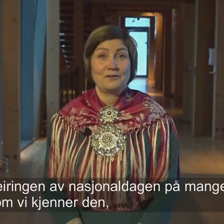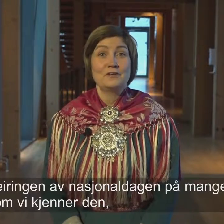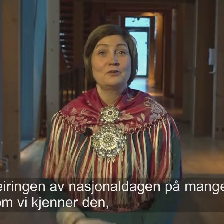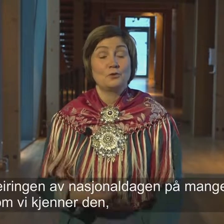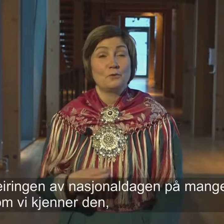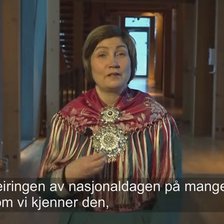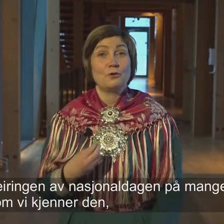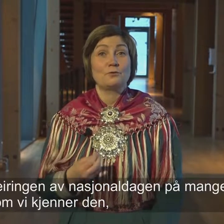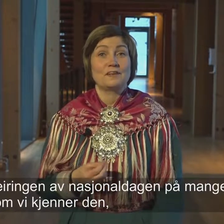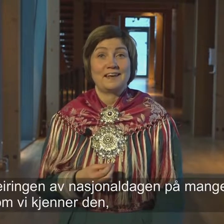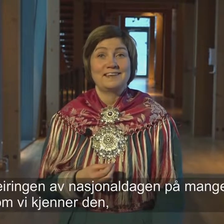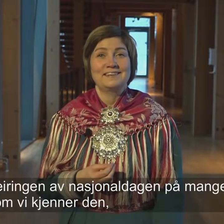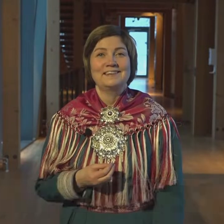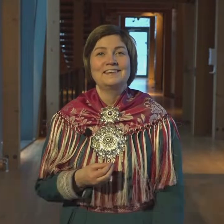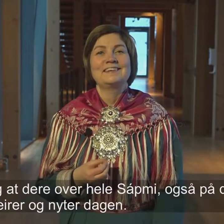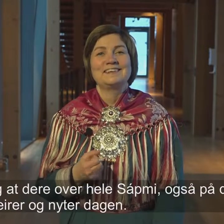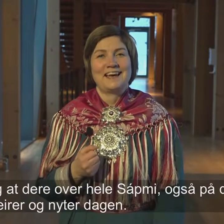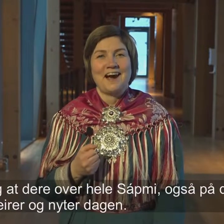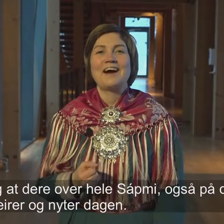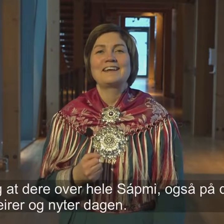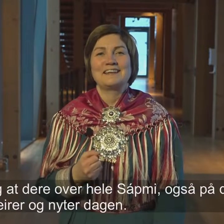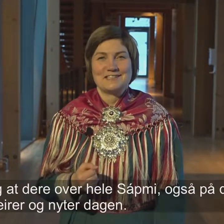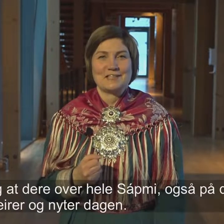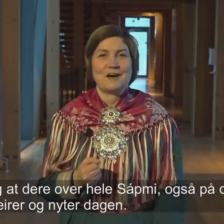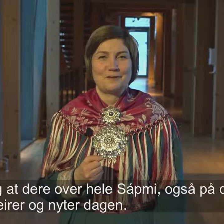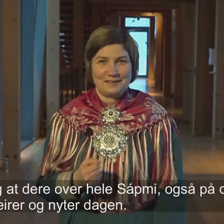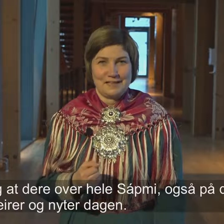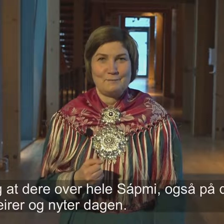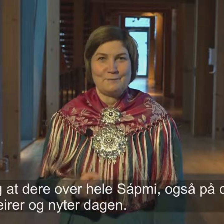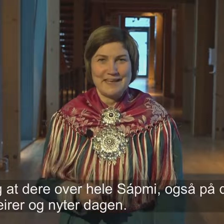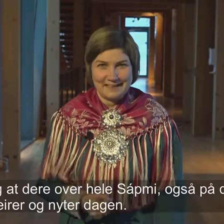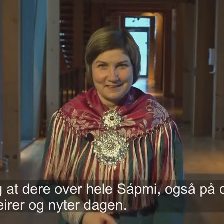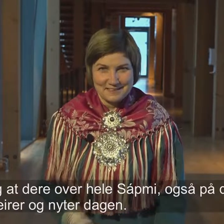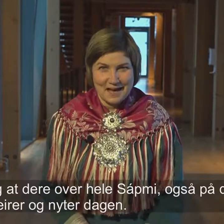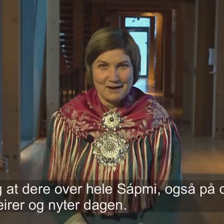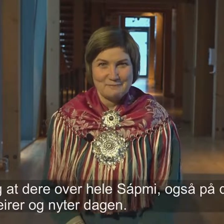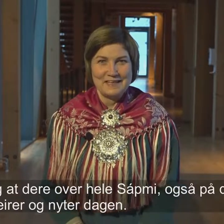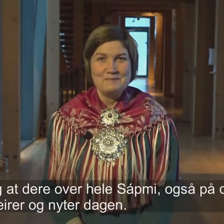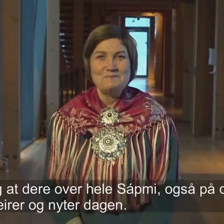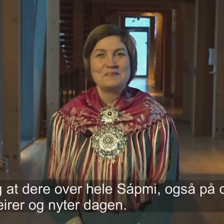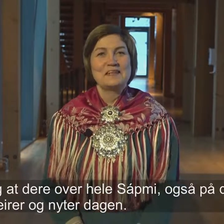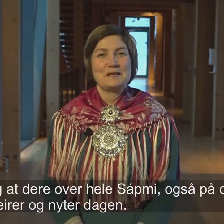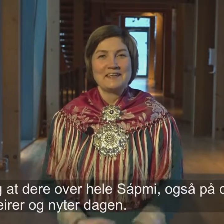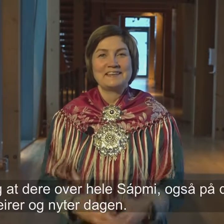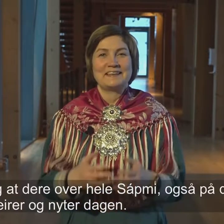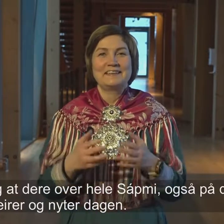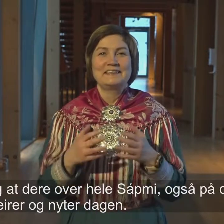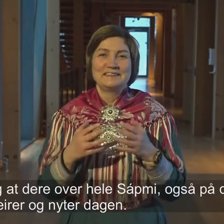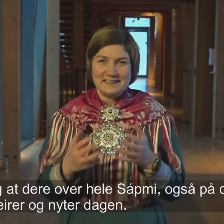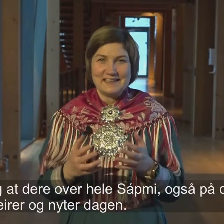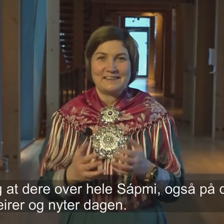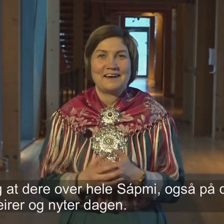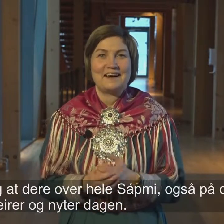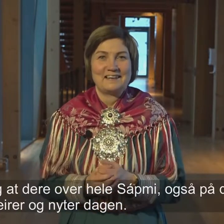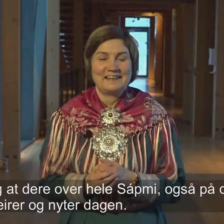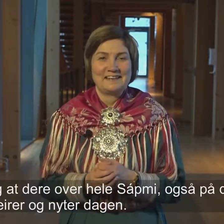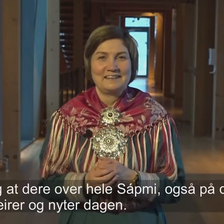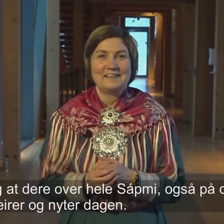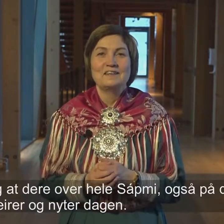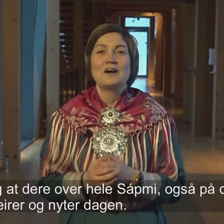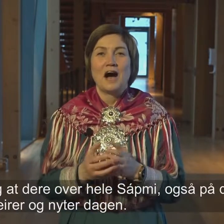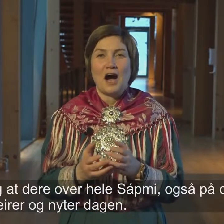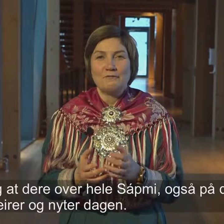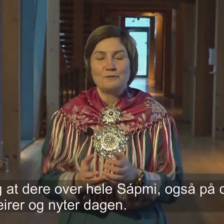tuolla, nuku mi toutatai. Te anke saavanti miehtä saami ja maittai digitaala